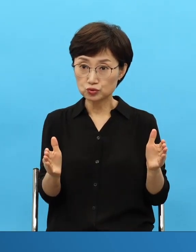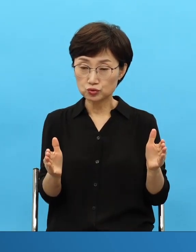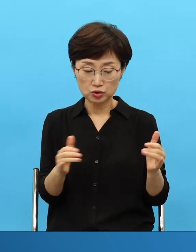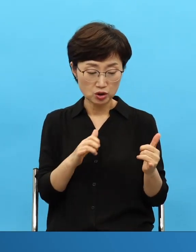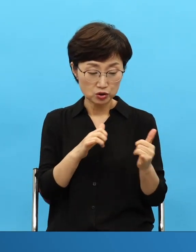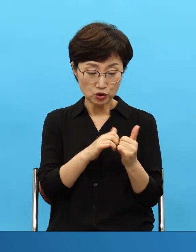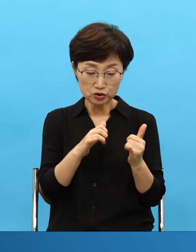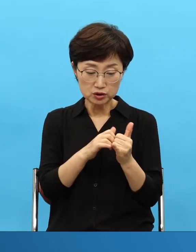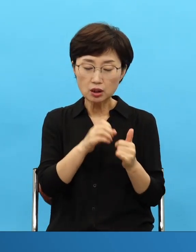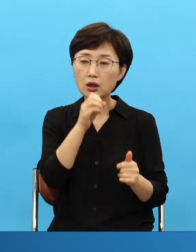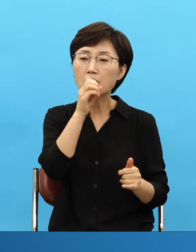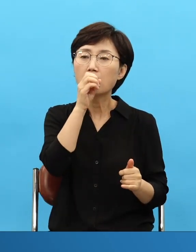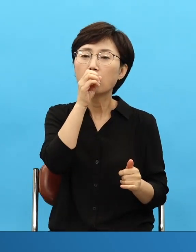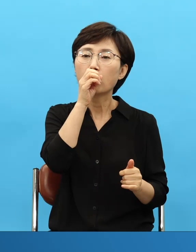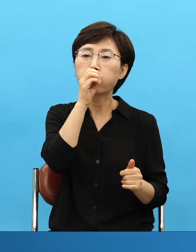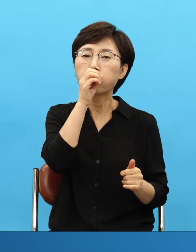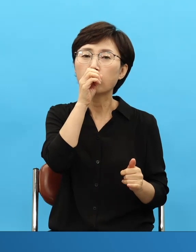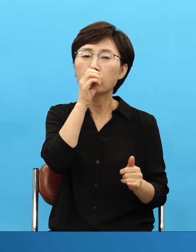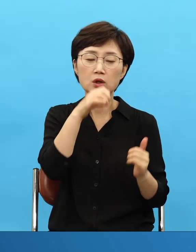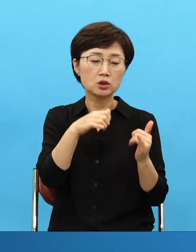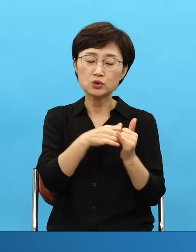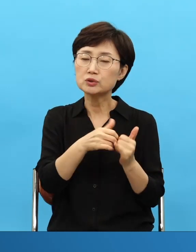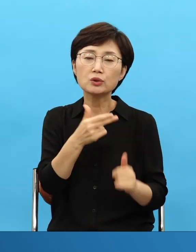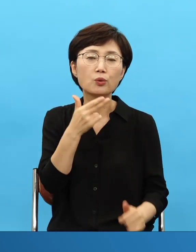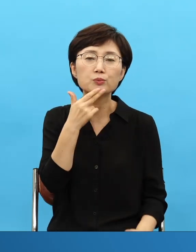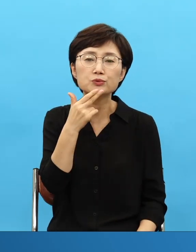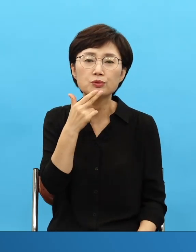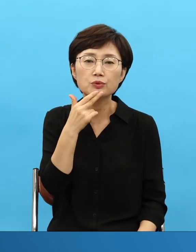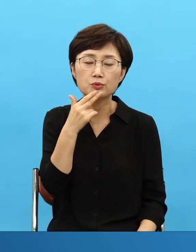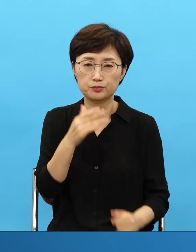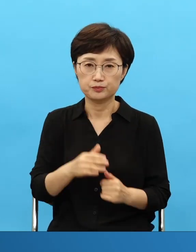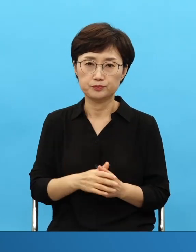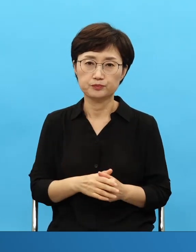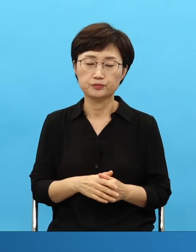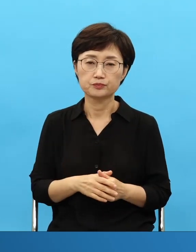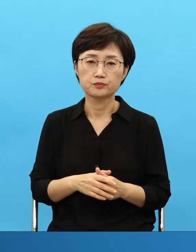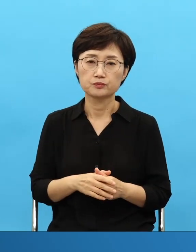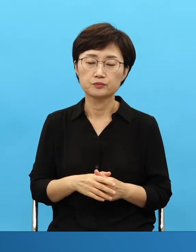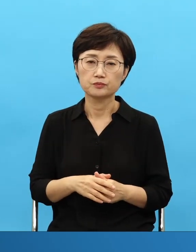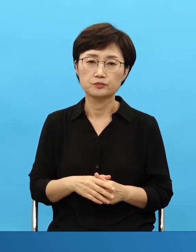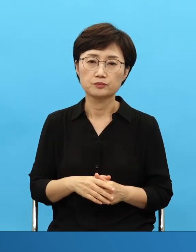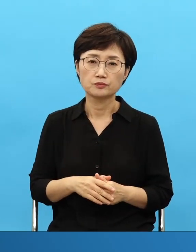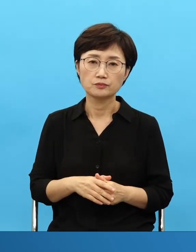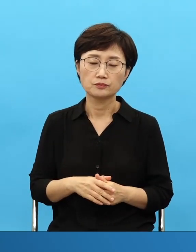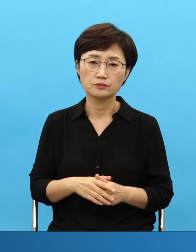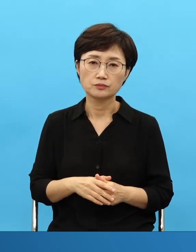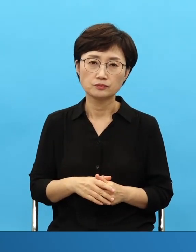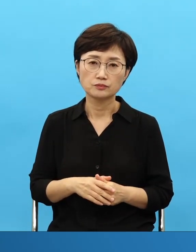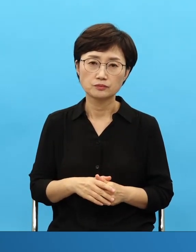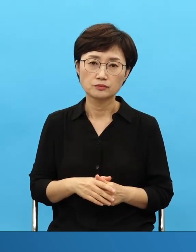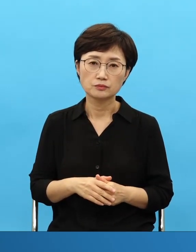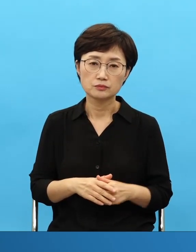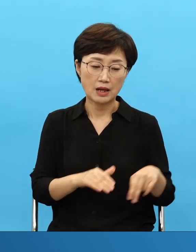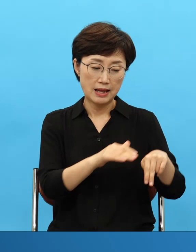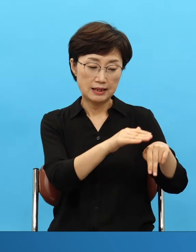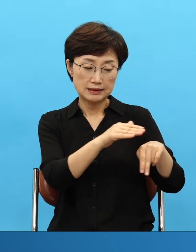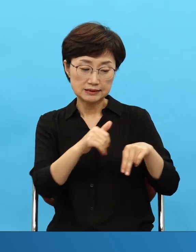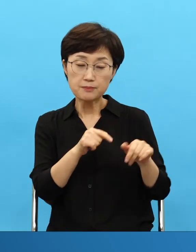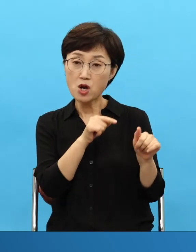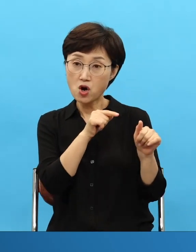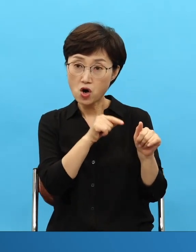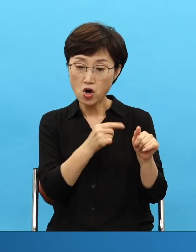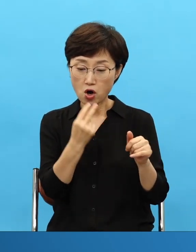이스라엘의 전쟁이 없었더라. And it records that during the time of Samuel, there were no wars in Israel.